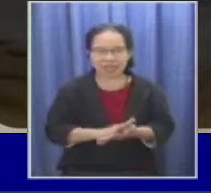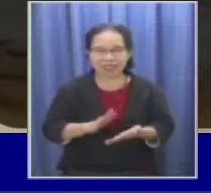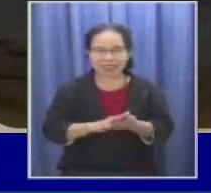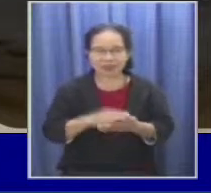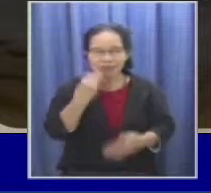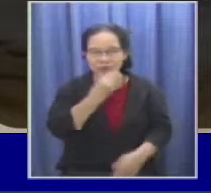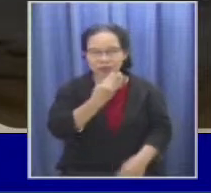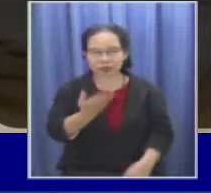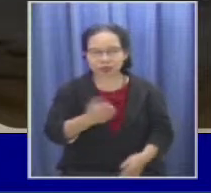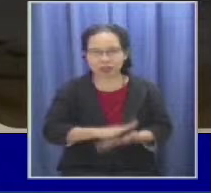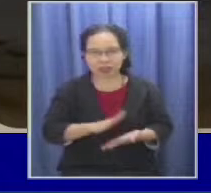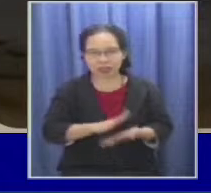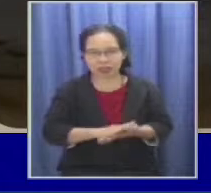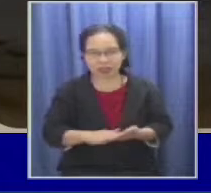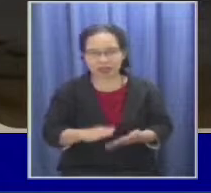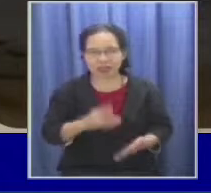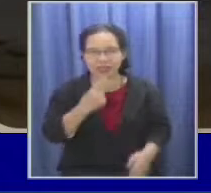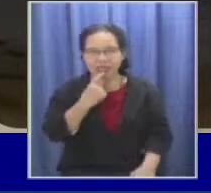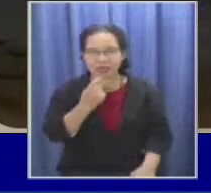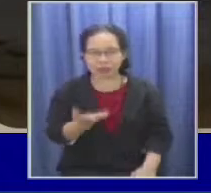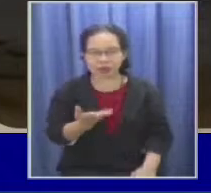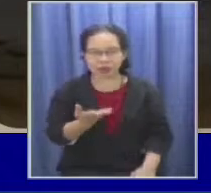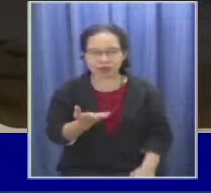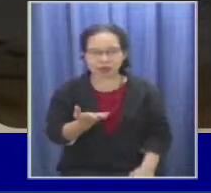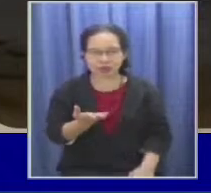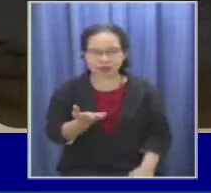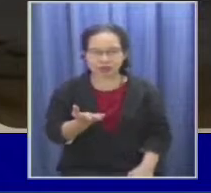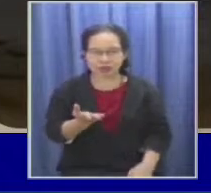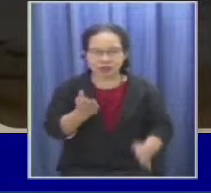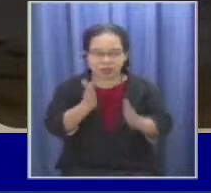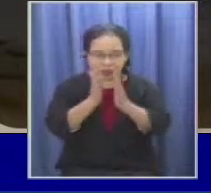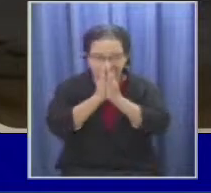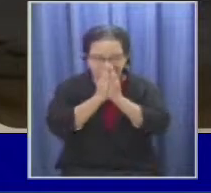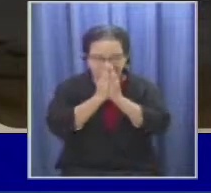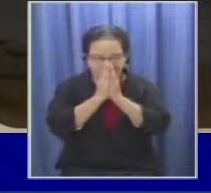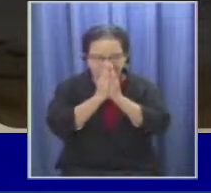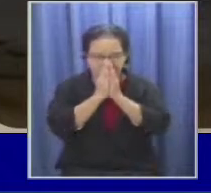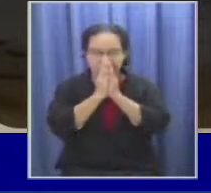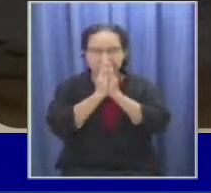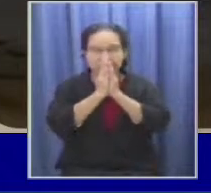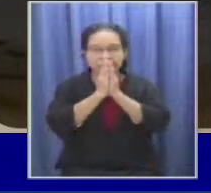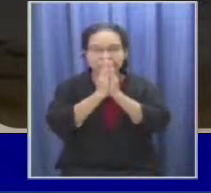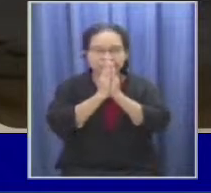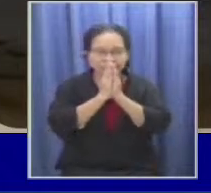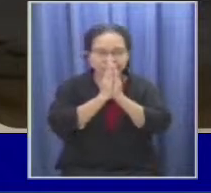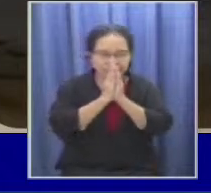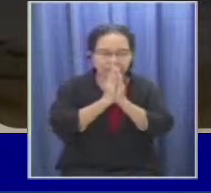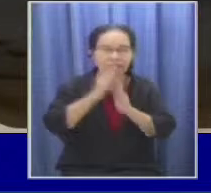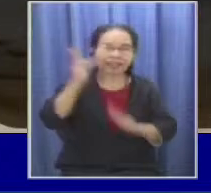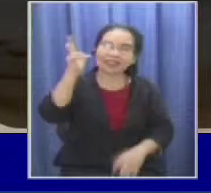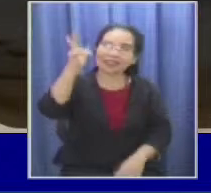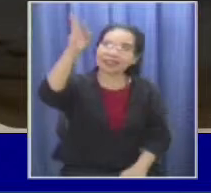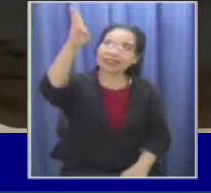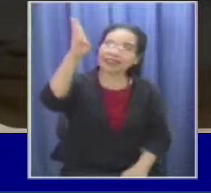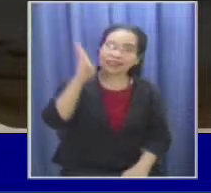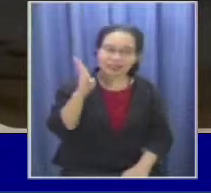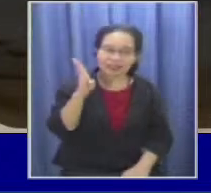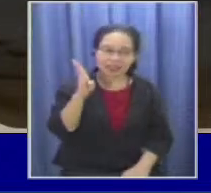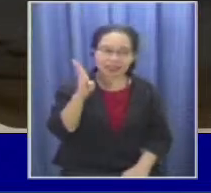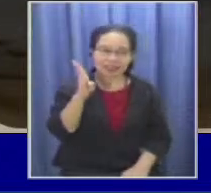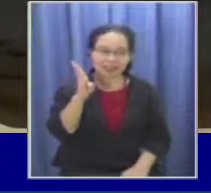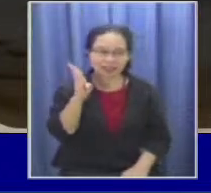no wakoma mu te a wano enso beye kronkron wanu mu nsam nso bete